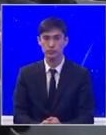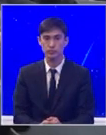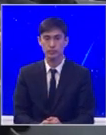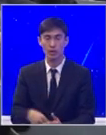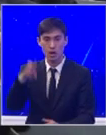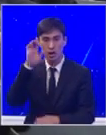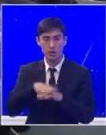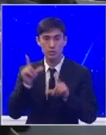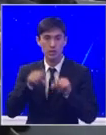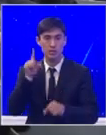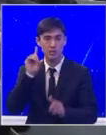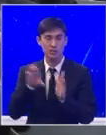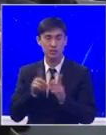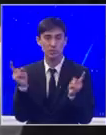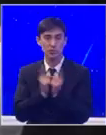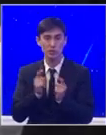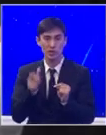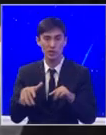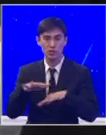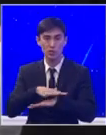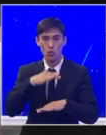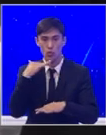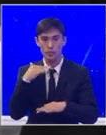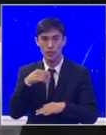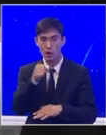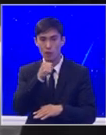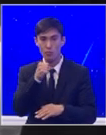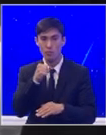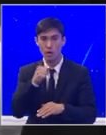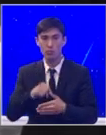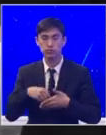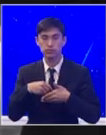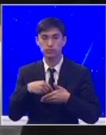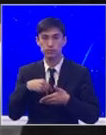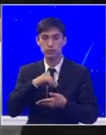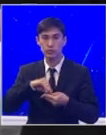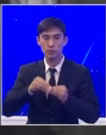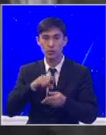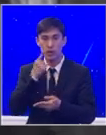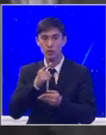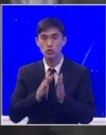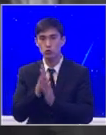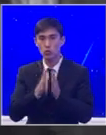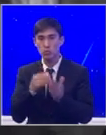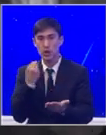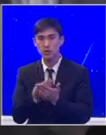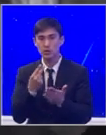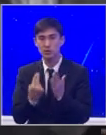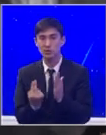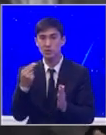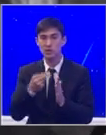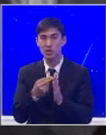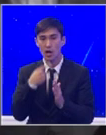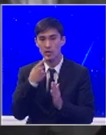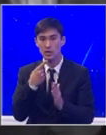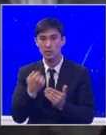Әкім келетін естіп кездесуге келгендер көп. Микрофон алып, сауал жолдағанның көбі аудандағы шөп бағасының қымбаттағанын айтты. Етікші